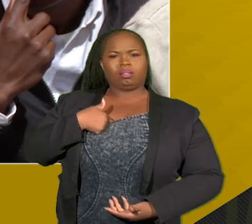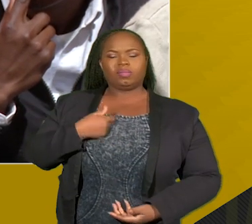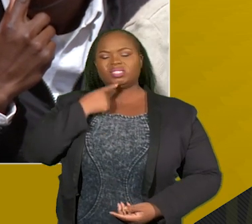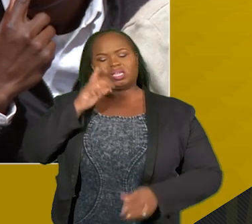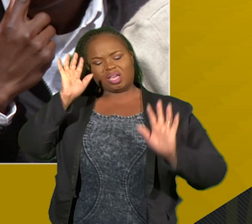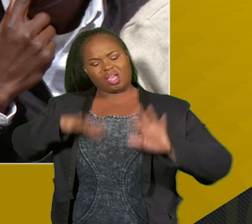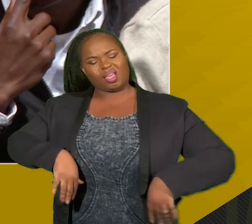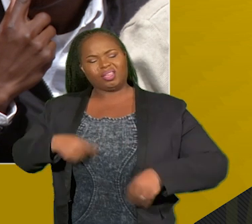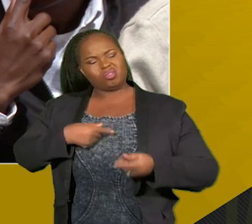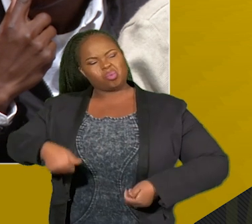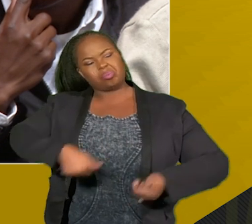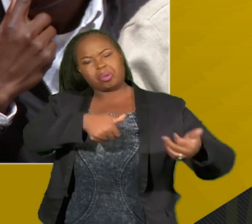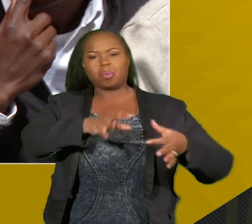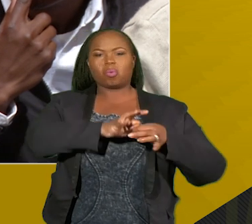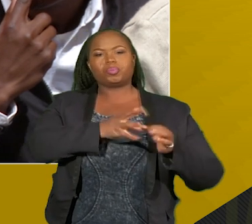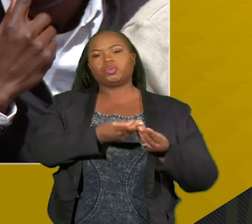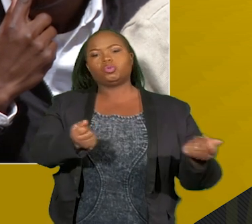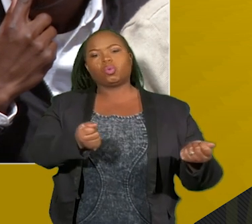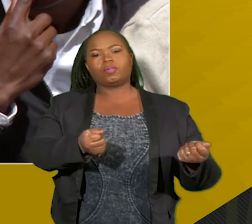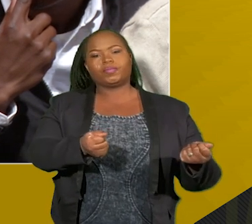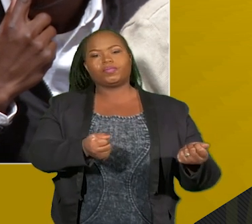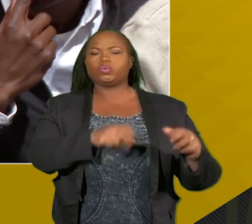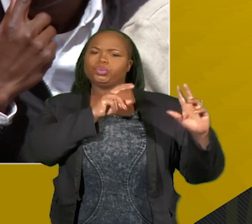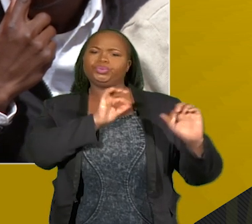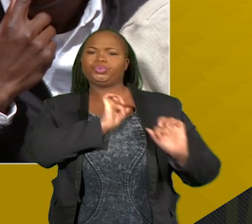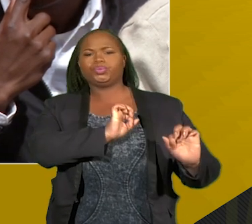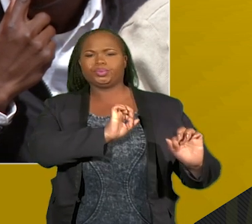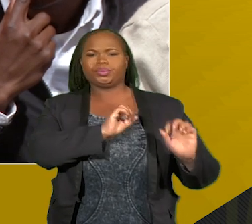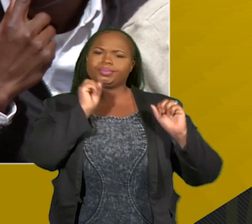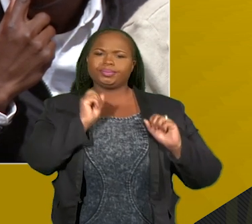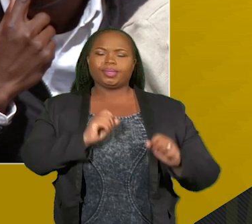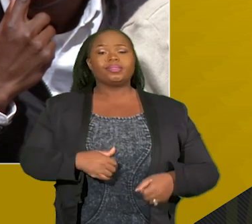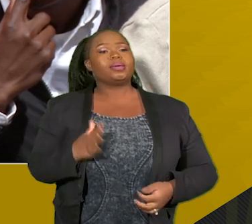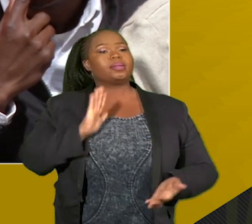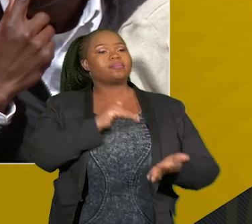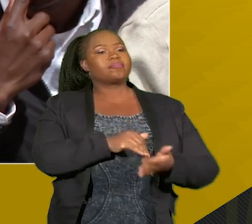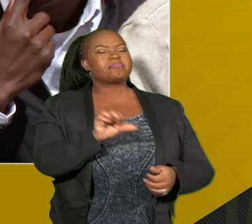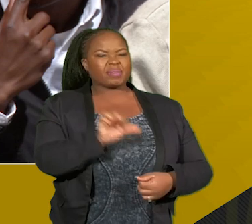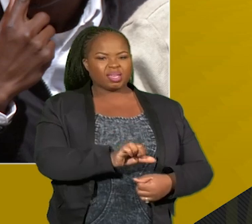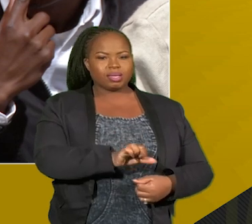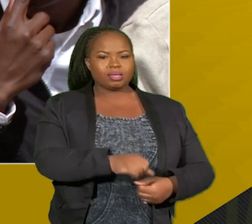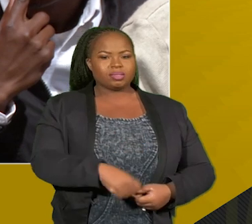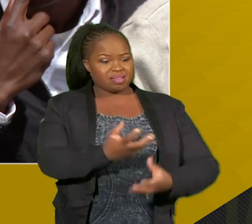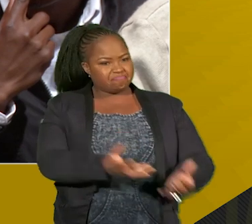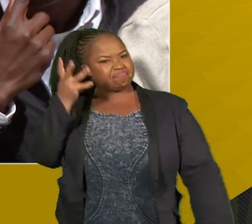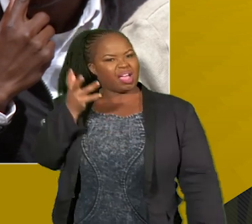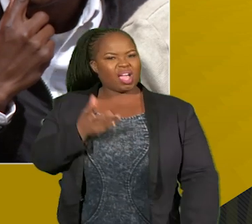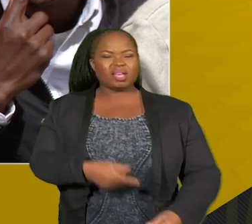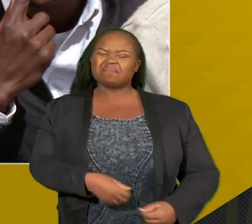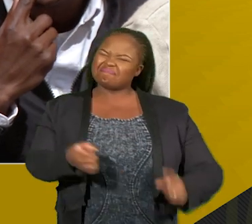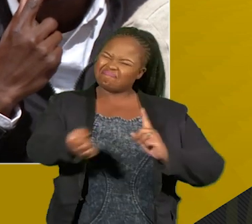etayi ungazodlala ngathi buyela uyelungisa indaba yakho nomfazi wakho endlini. Mangifika lapha na kuyenza sha noma ngestina noma